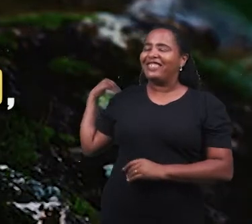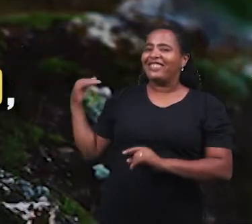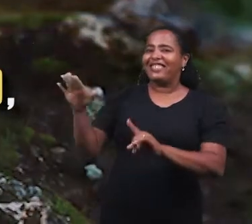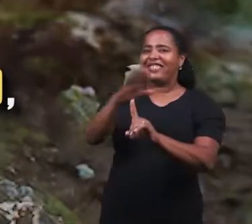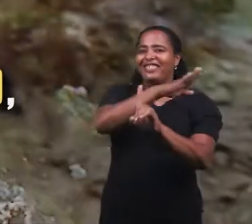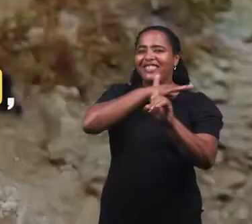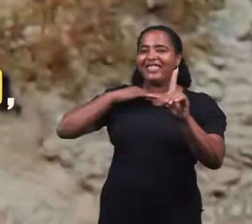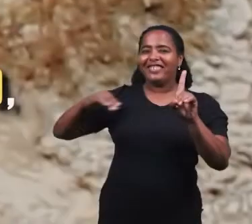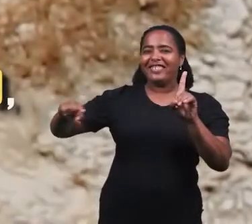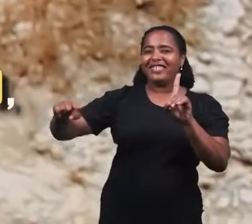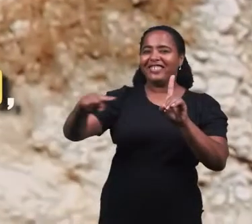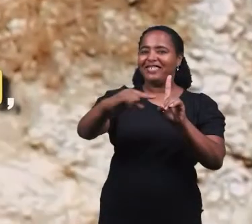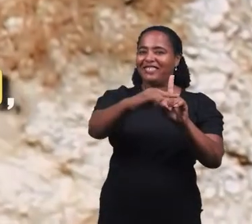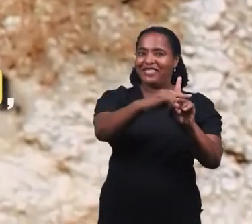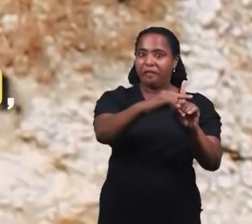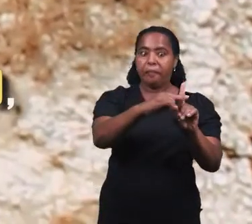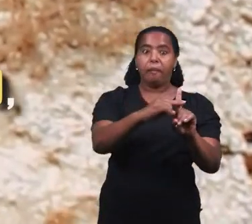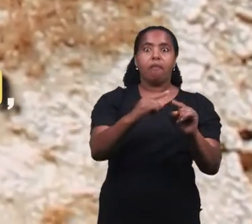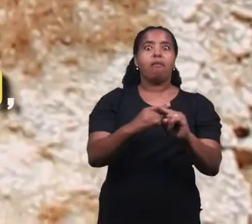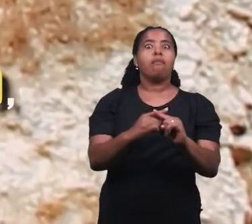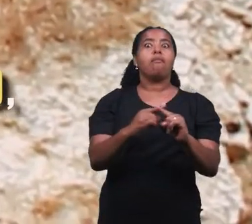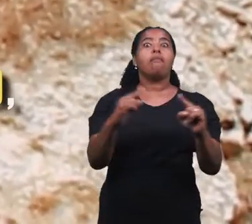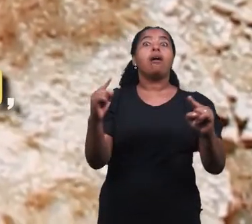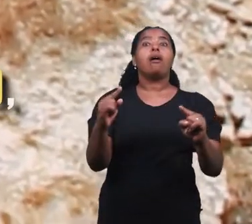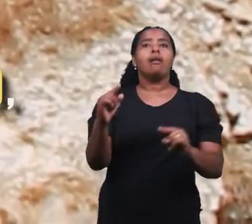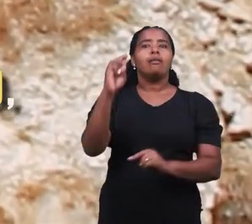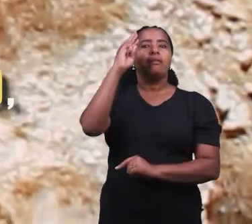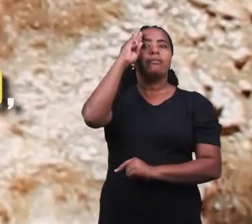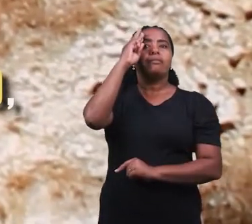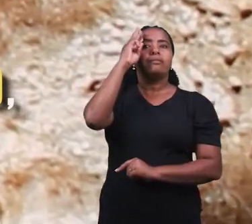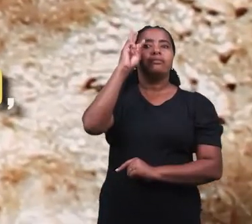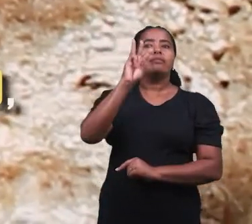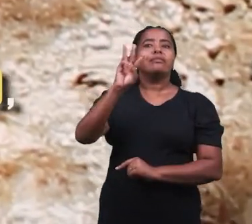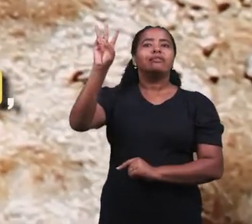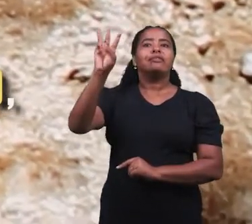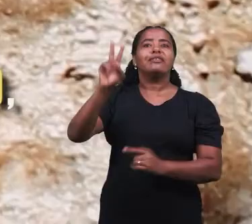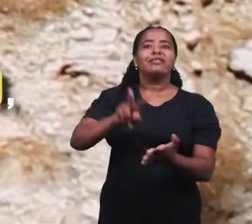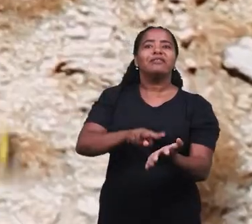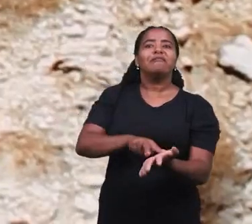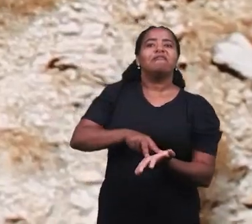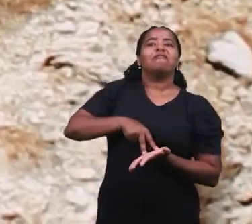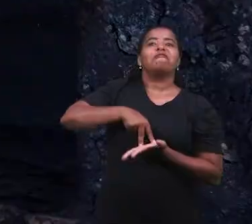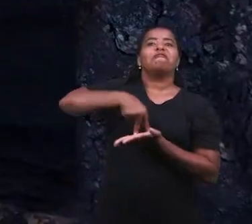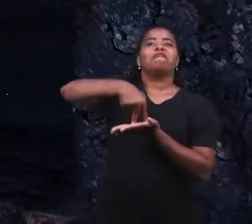Jesus, que foi morto ali na cruz,